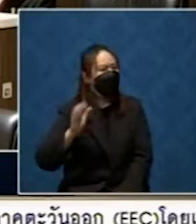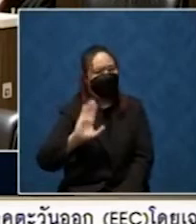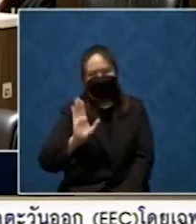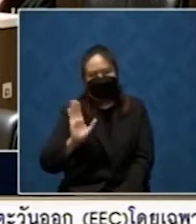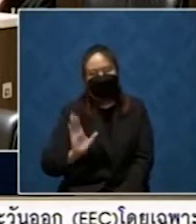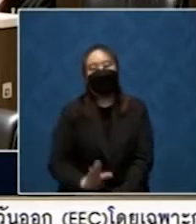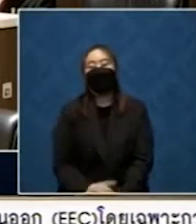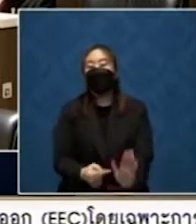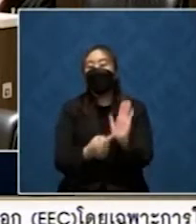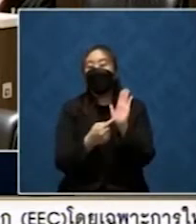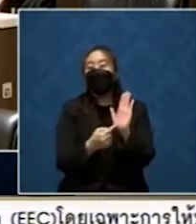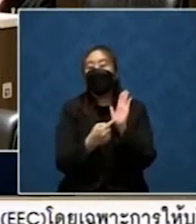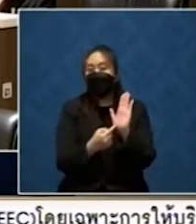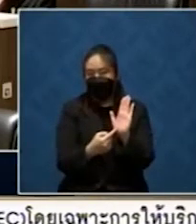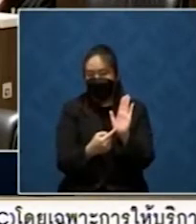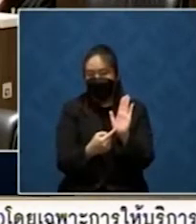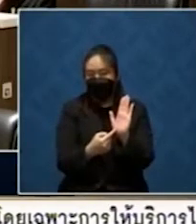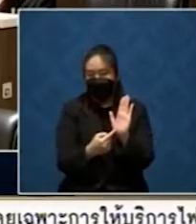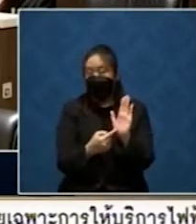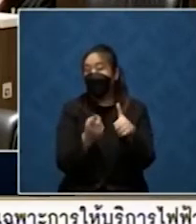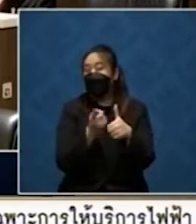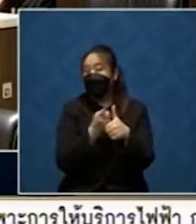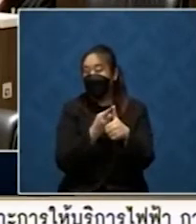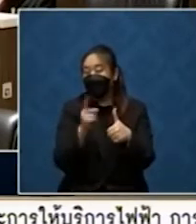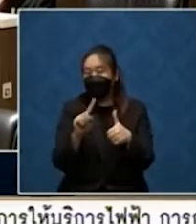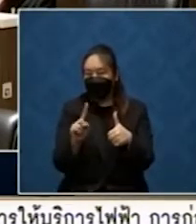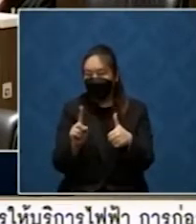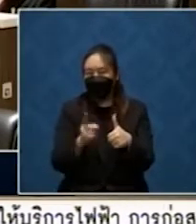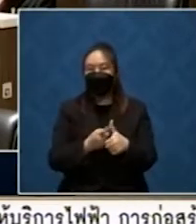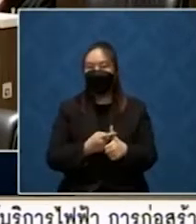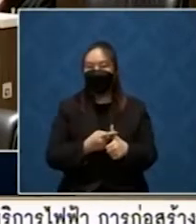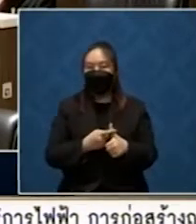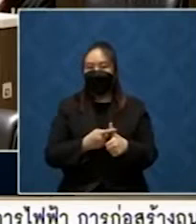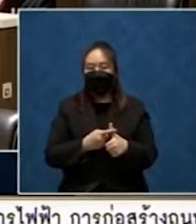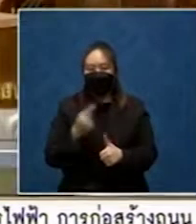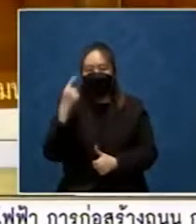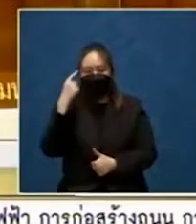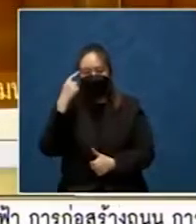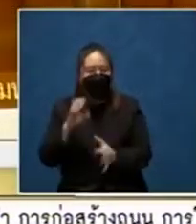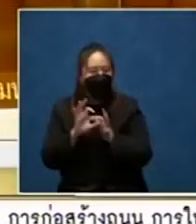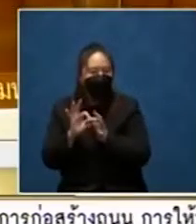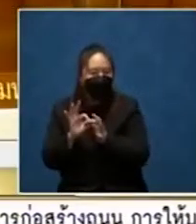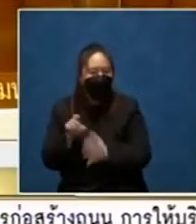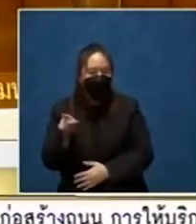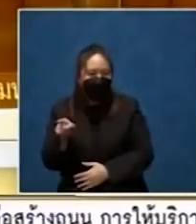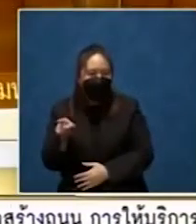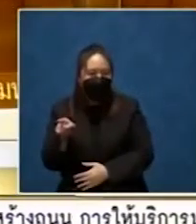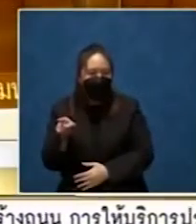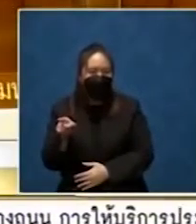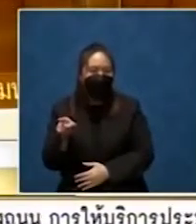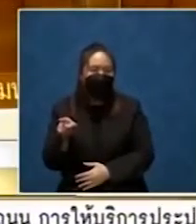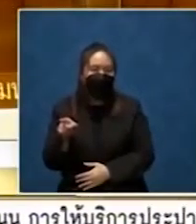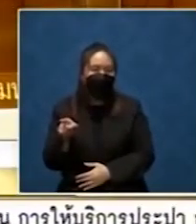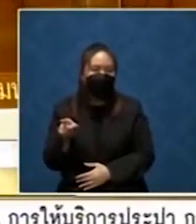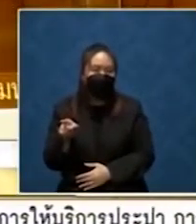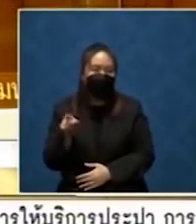างว่าประเด็นแรกเลยเรื่องของการที่จะเกรงว่าเขาจะมาซื้อกันเป็นเขาเนื่องจากว่ากำหนดอย่าง